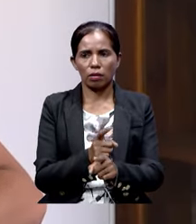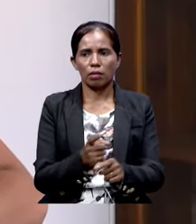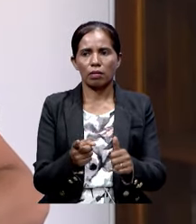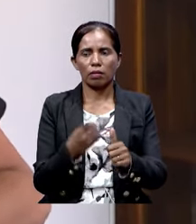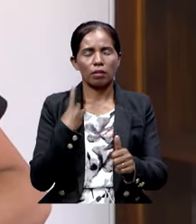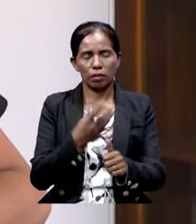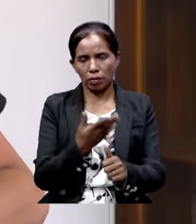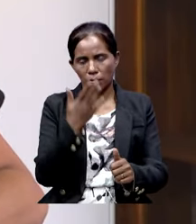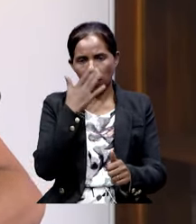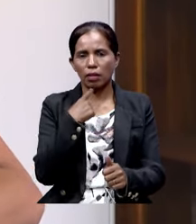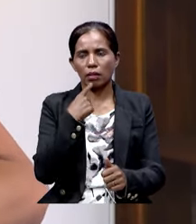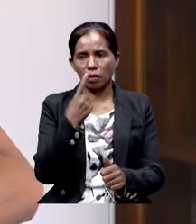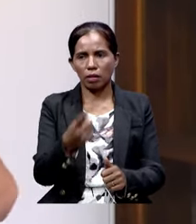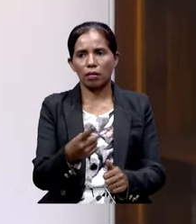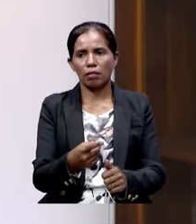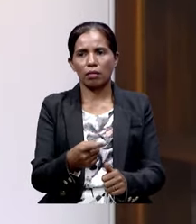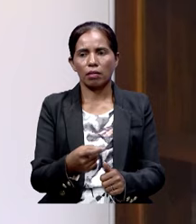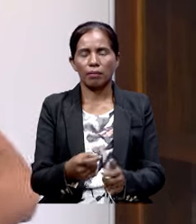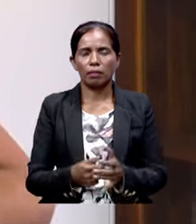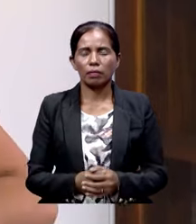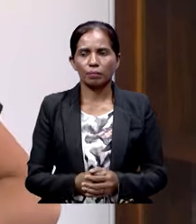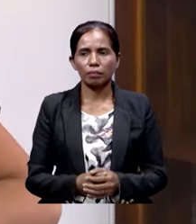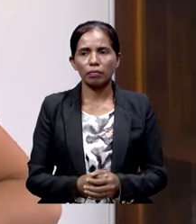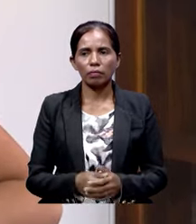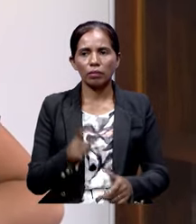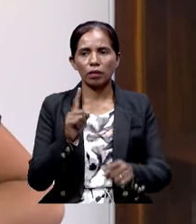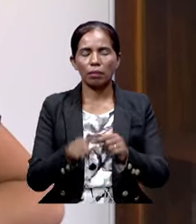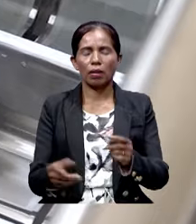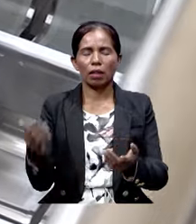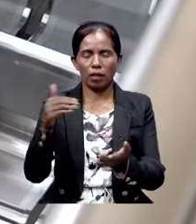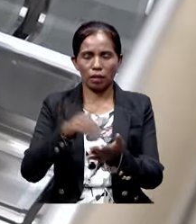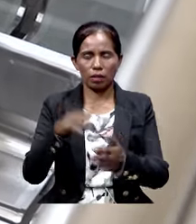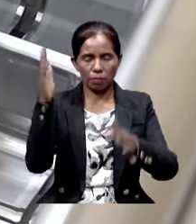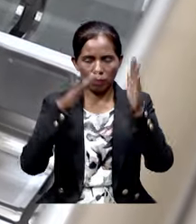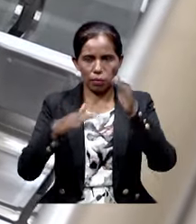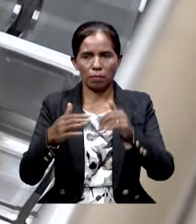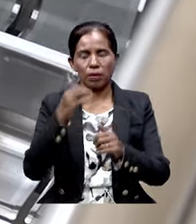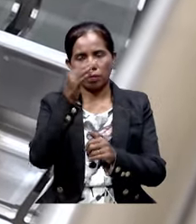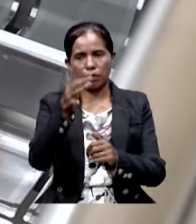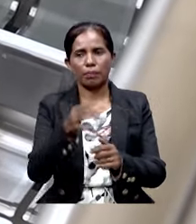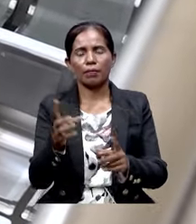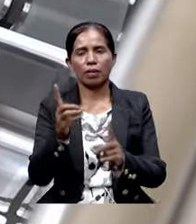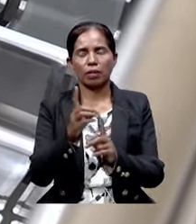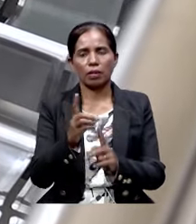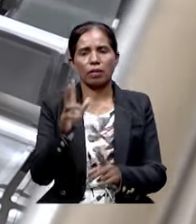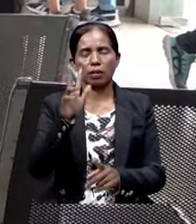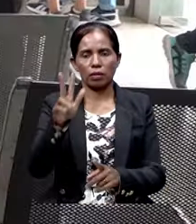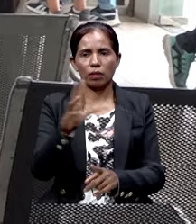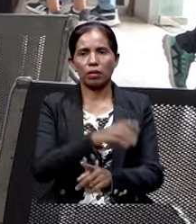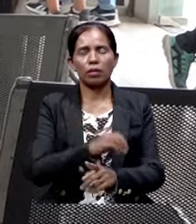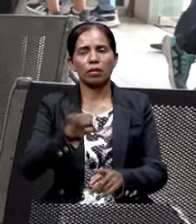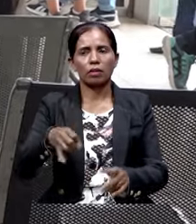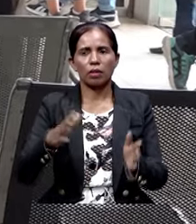menos ita buat ser hatan tia ba para buat serne la belakung tesa sana futuro E a Loran Tolu Nilara, jornalista